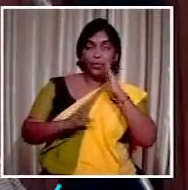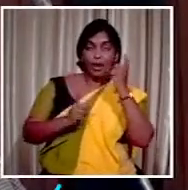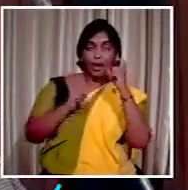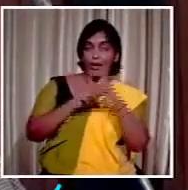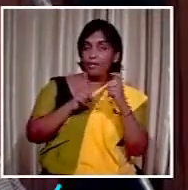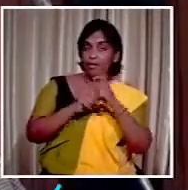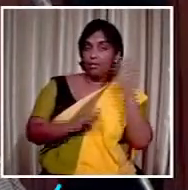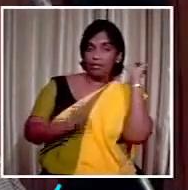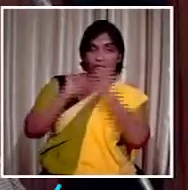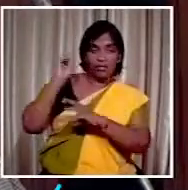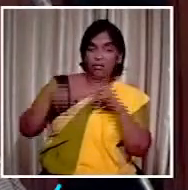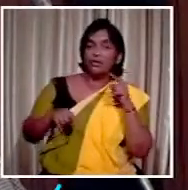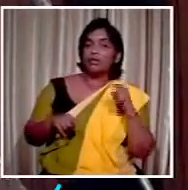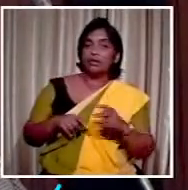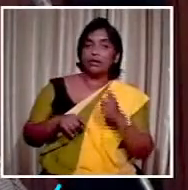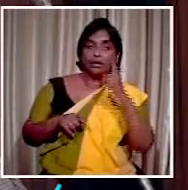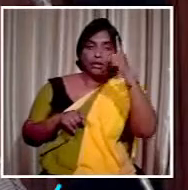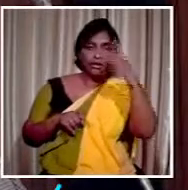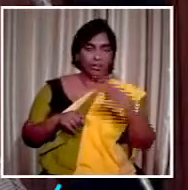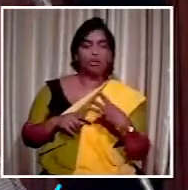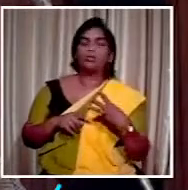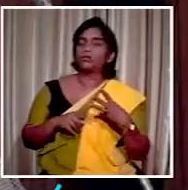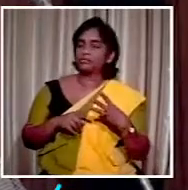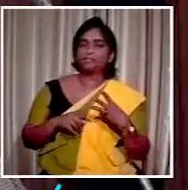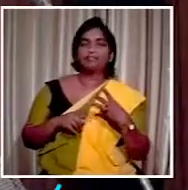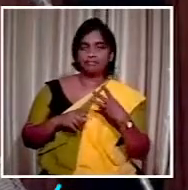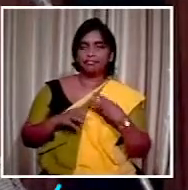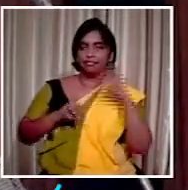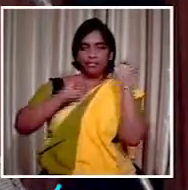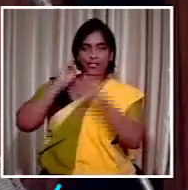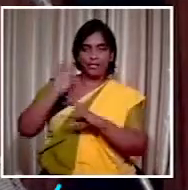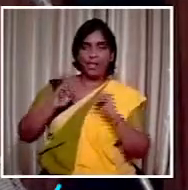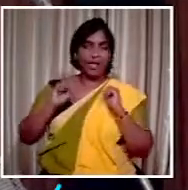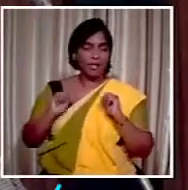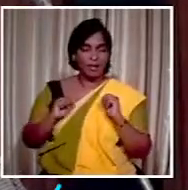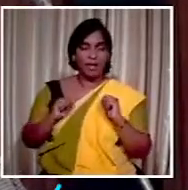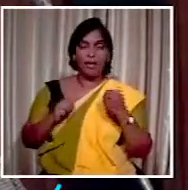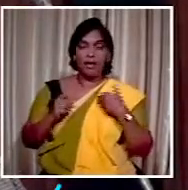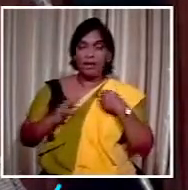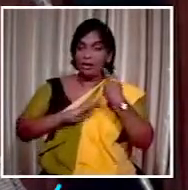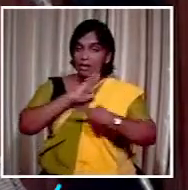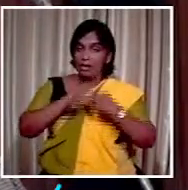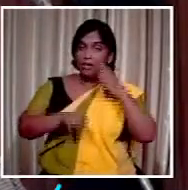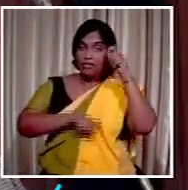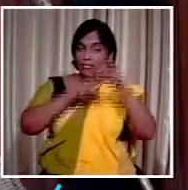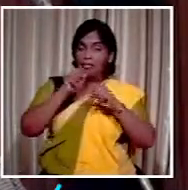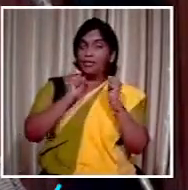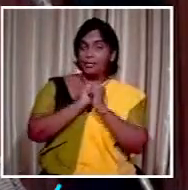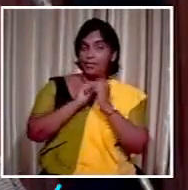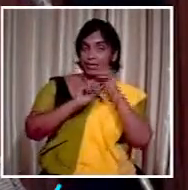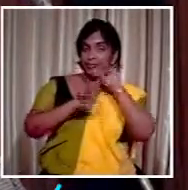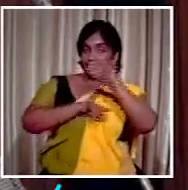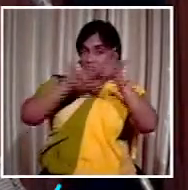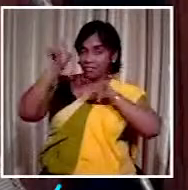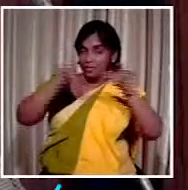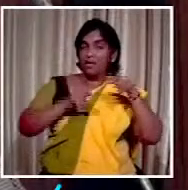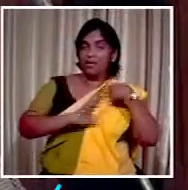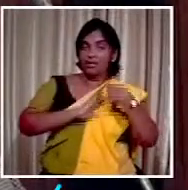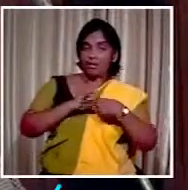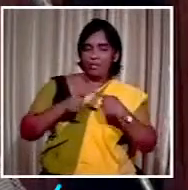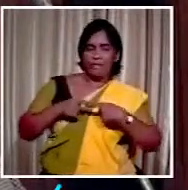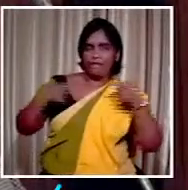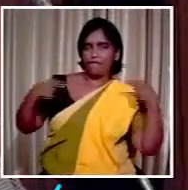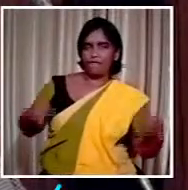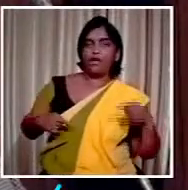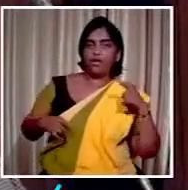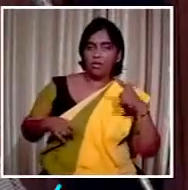ඩොලර් 3න් 1ක ප්‍රමාණයක් විතරයි එන්නේ. ඇයි? අපේ ශ්‍රී ලාංකික ශ්‍රමිකයෝ මේ ආණ්ඩුවට විරෝධය